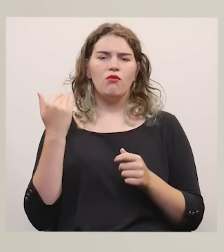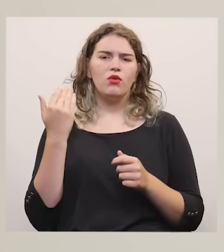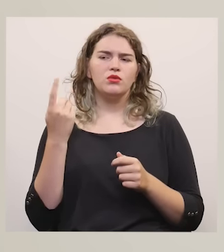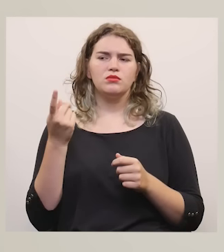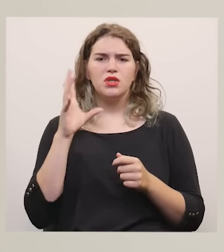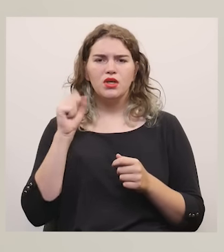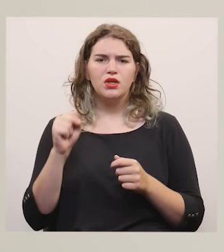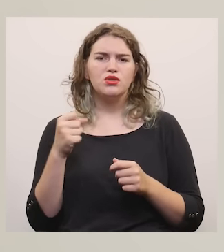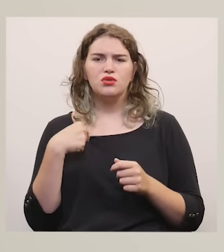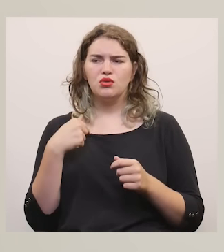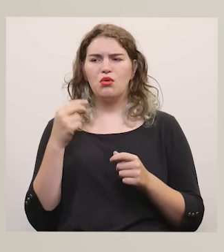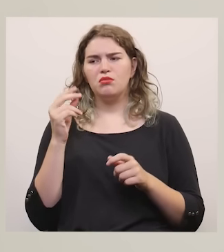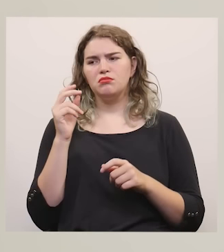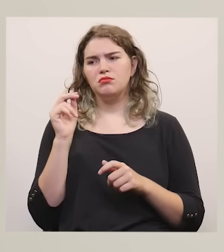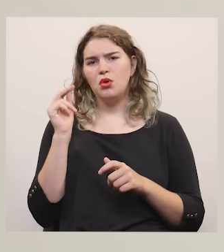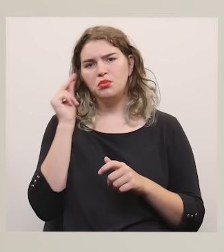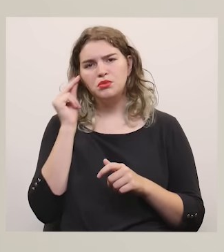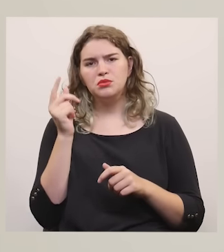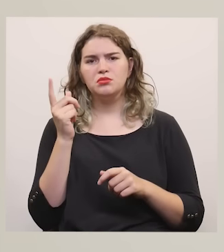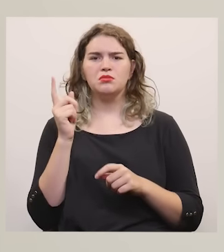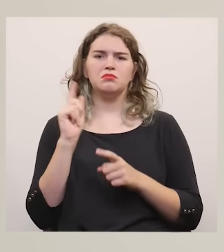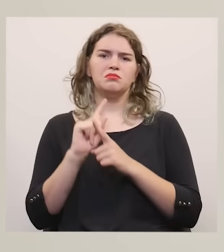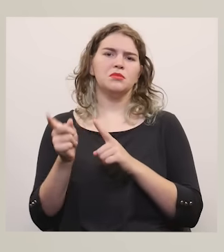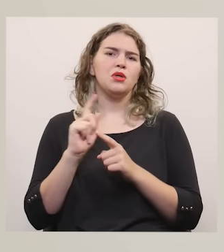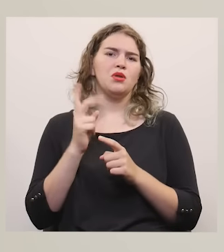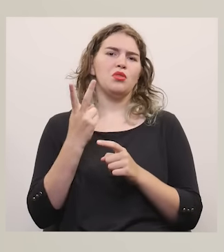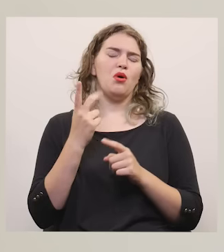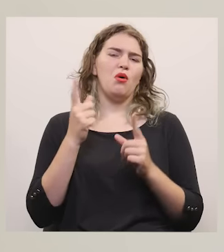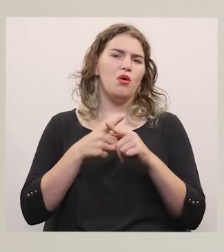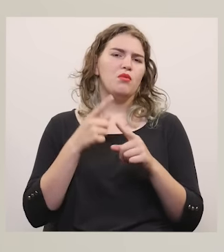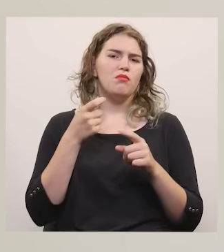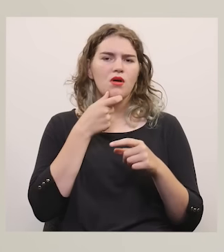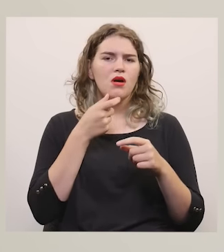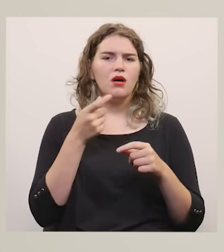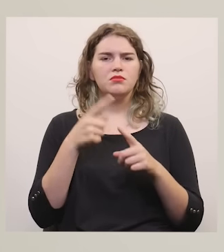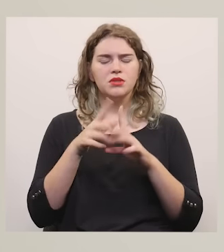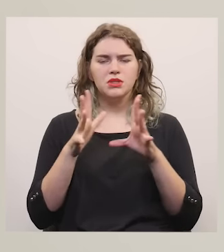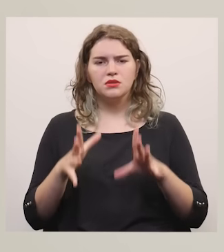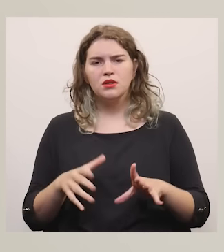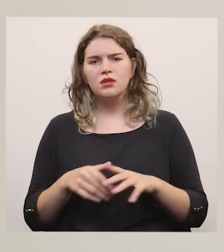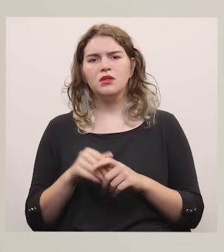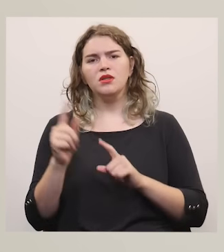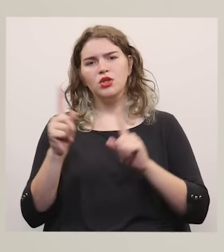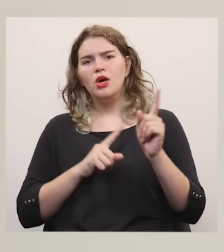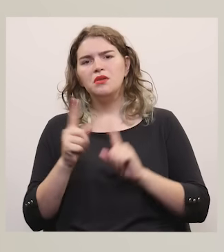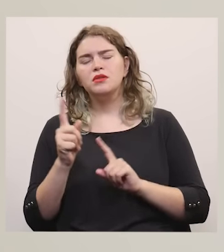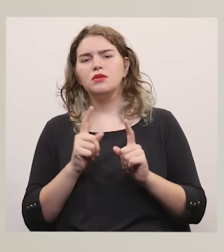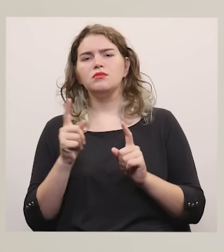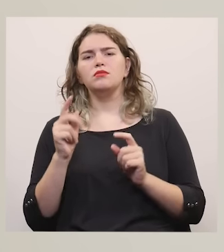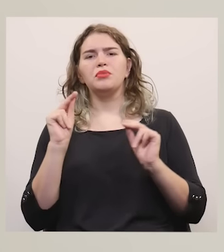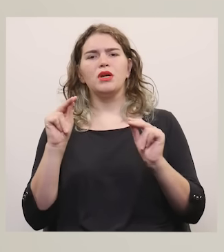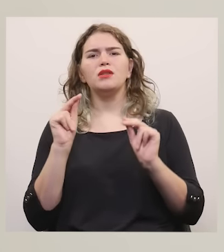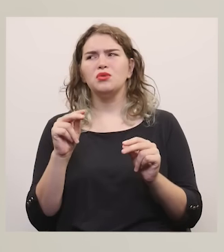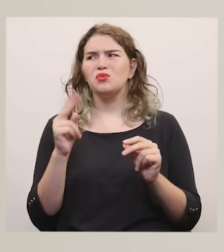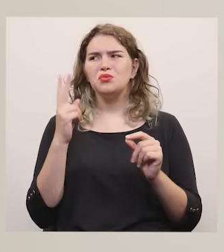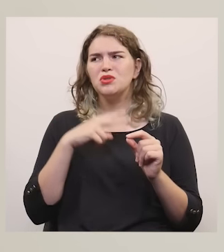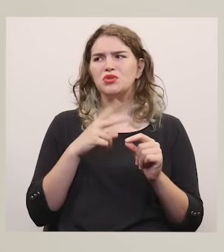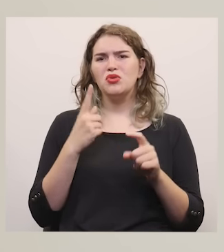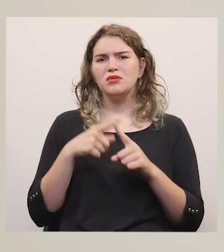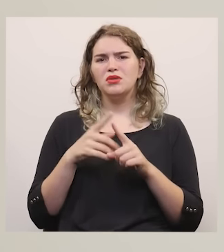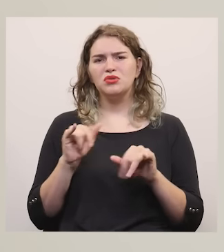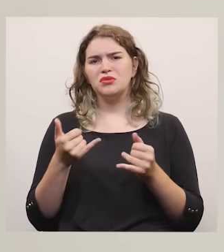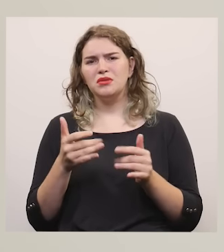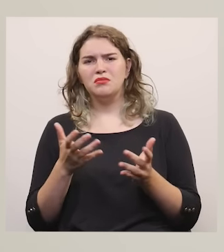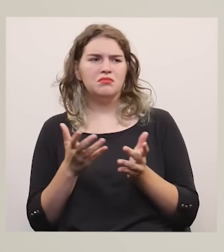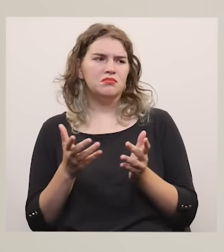obișnuiți, nepracticanți, mergeau o dată pe an, de două ori pe an la biserică, mai stăteau, chiar și dacă stăteau la o predică, nu înțelegeau